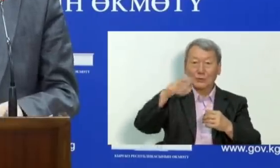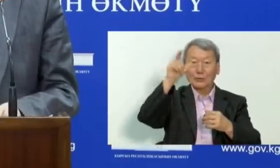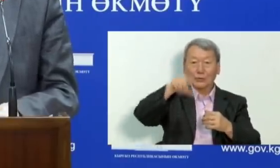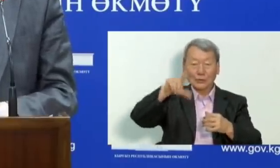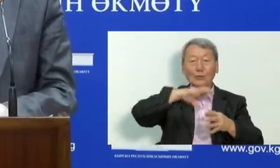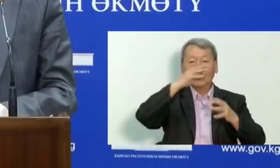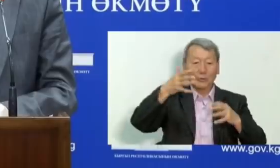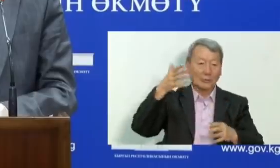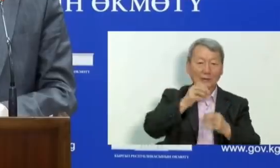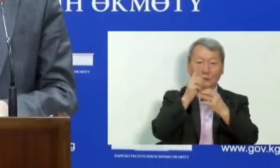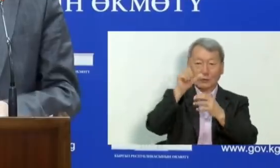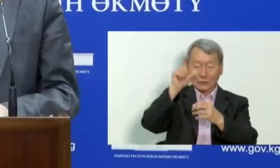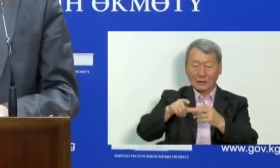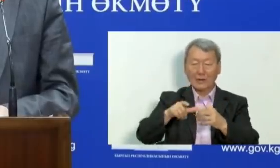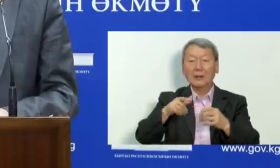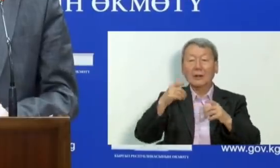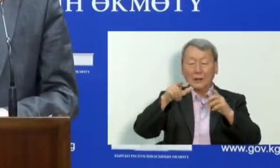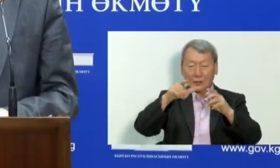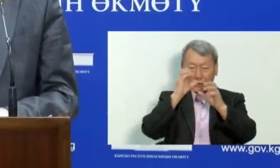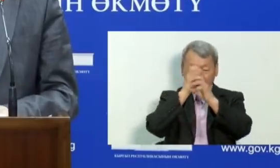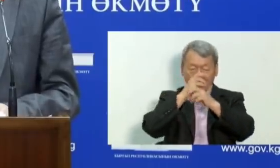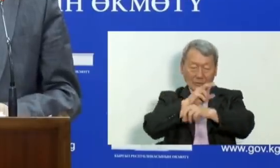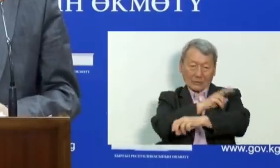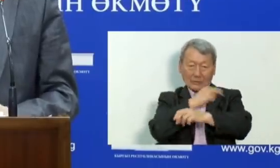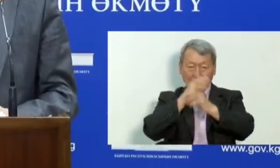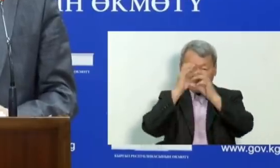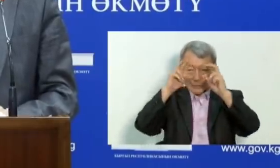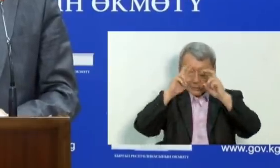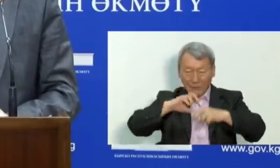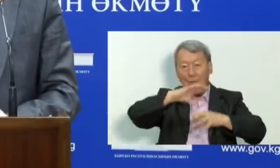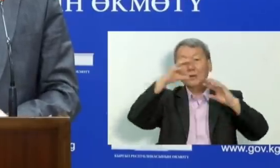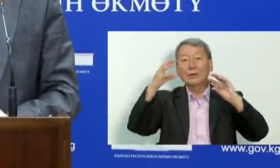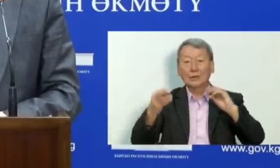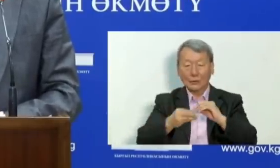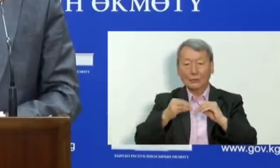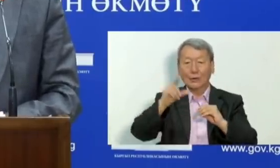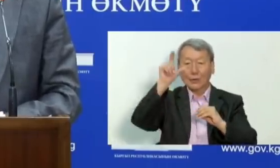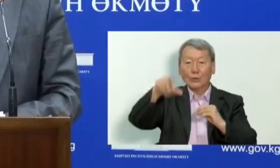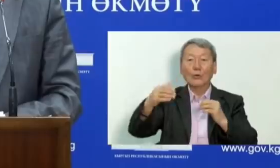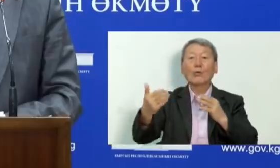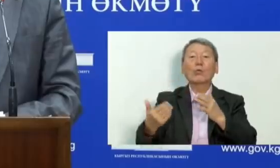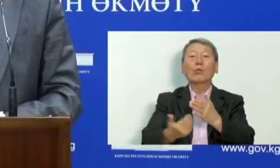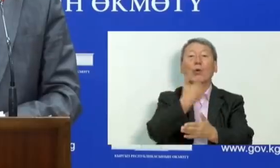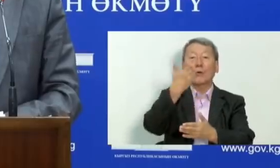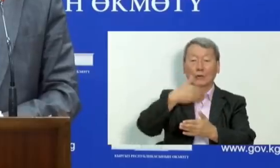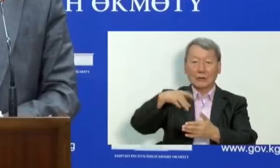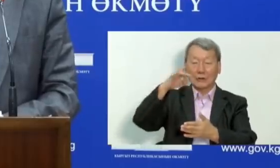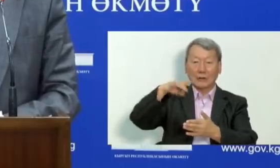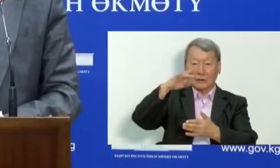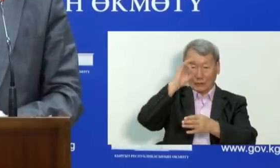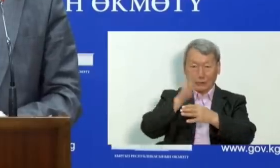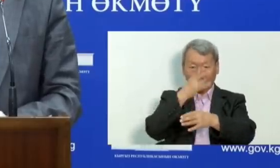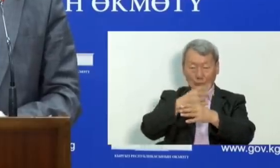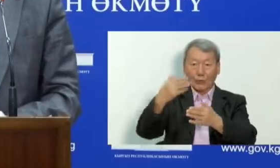дегенди билдирет. Ошол лабораториялардын жыйынтыктары боюнча деген дагы республика боюнча бир